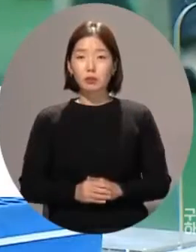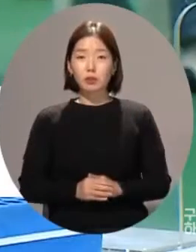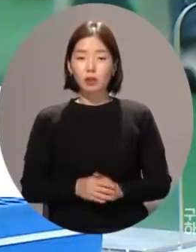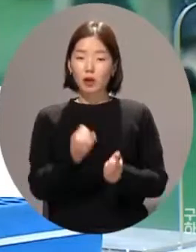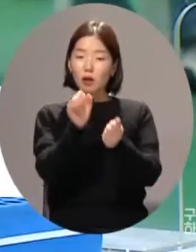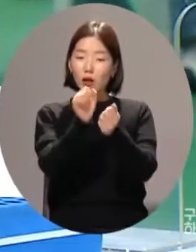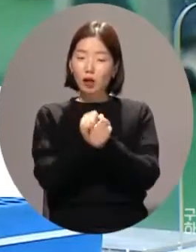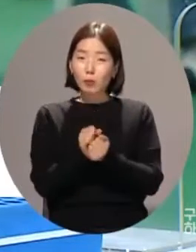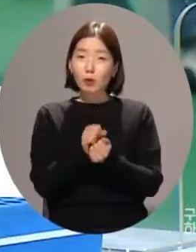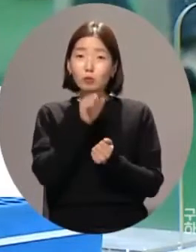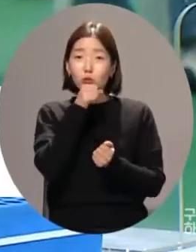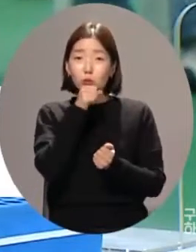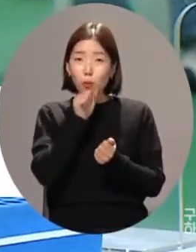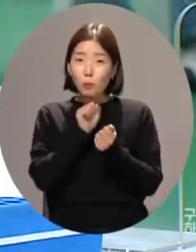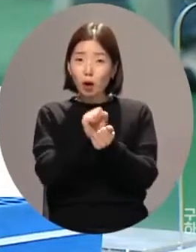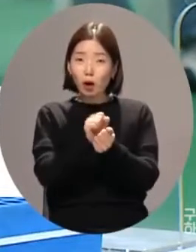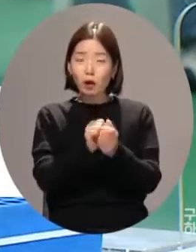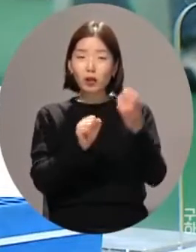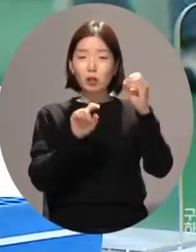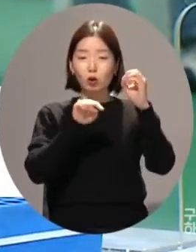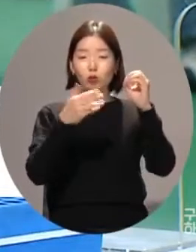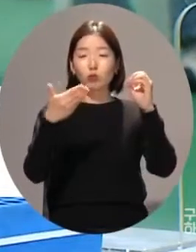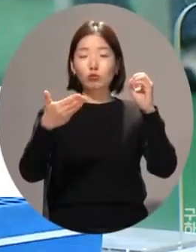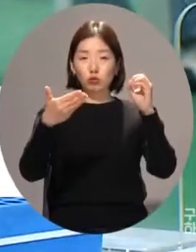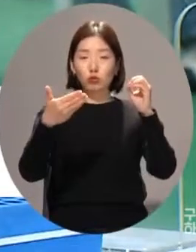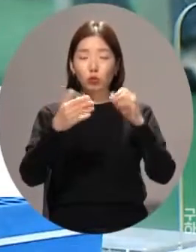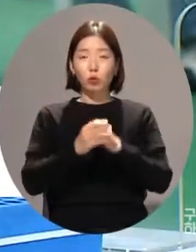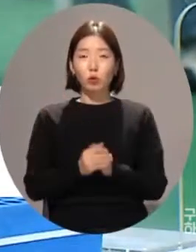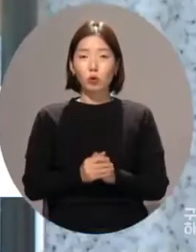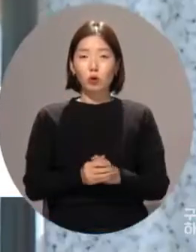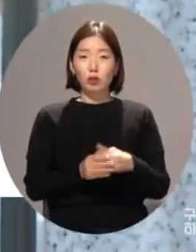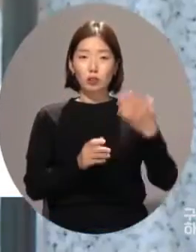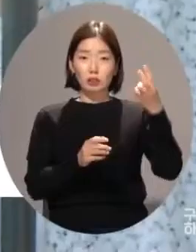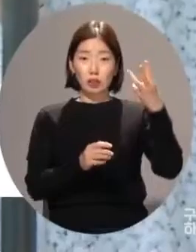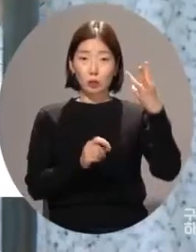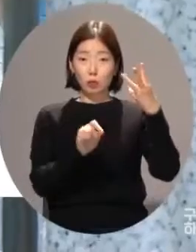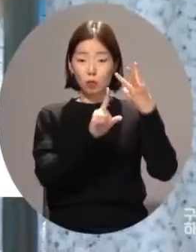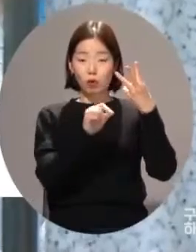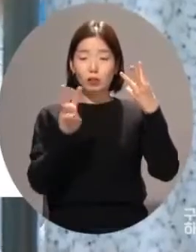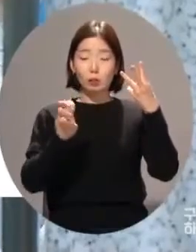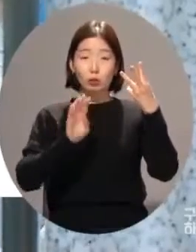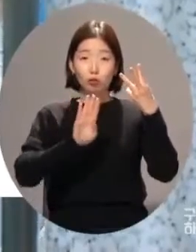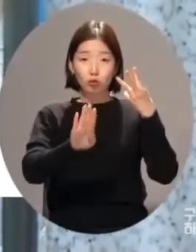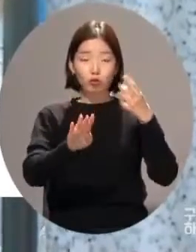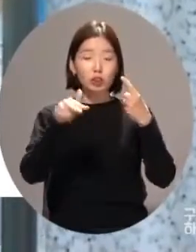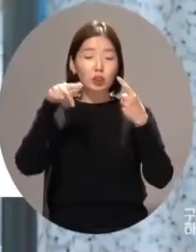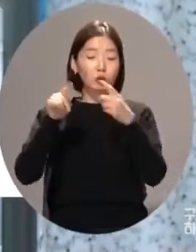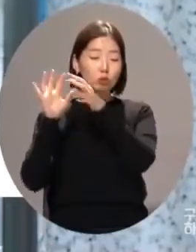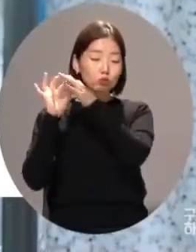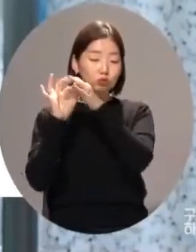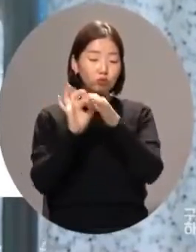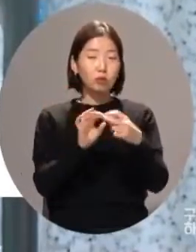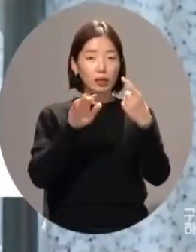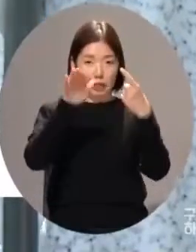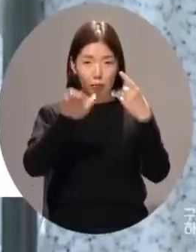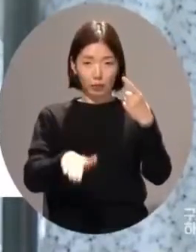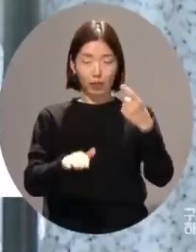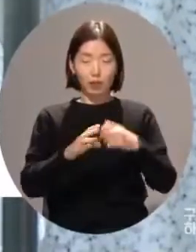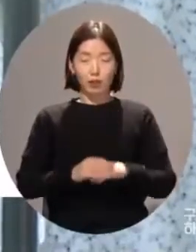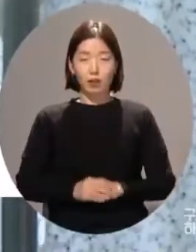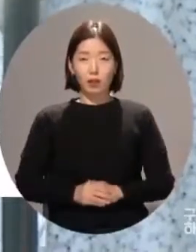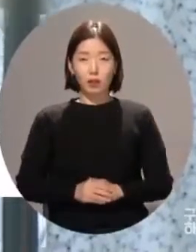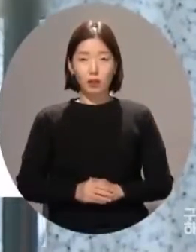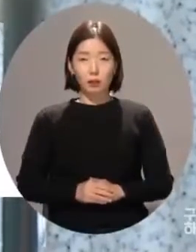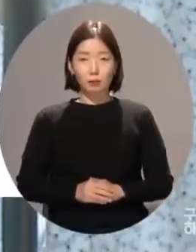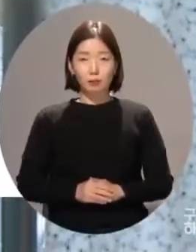감염 재생산 지수도 어제 기준 0.9 를 나타내서 지난달 30일 이후 일주일 째 1 이하 를 유지했습니다